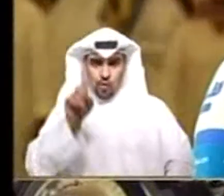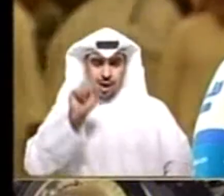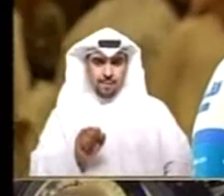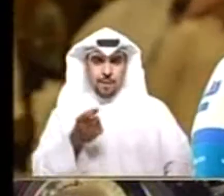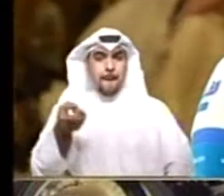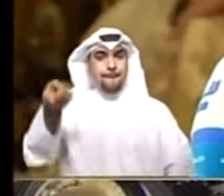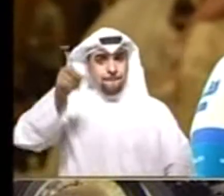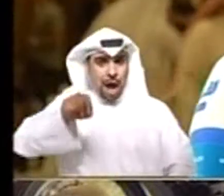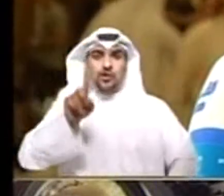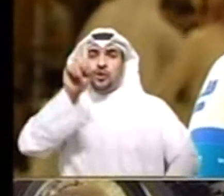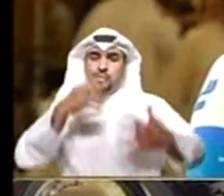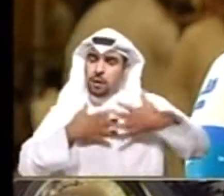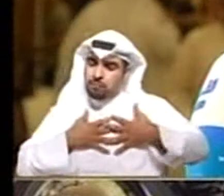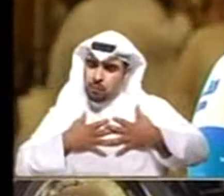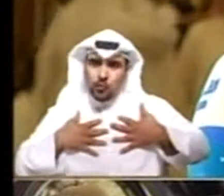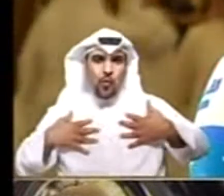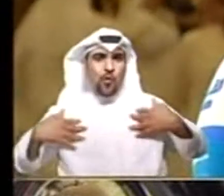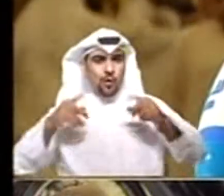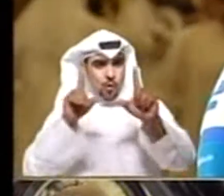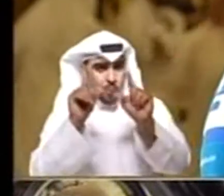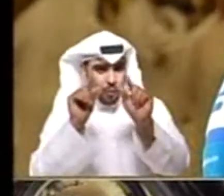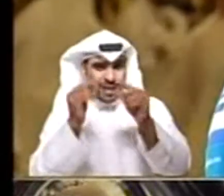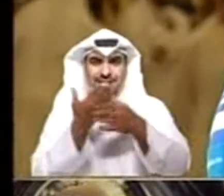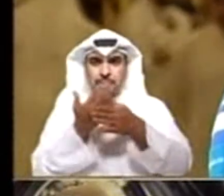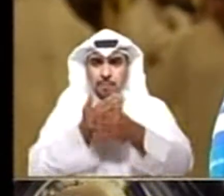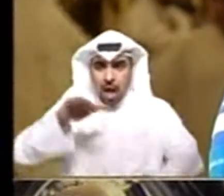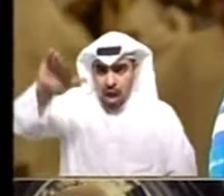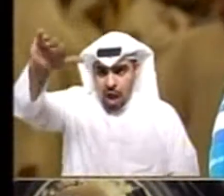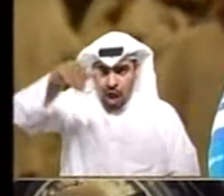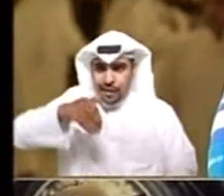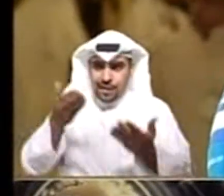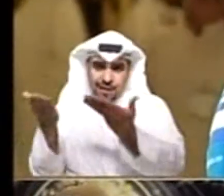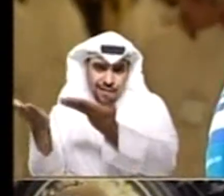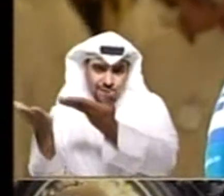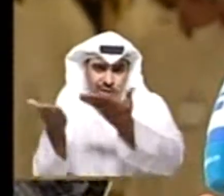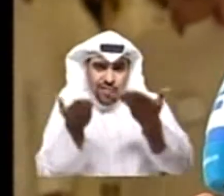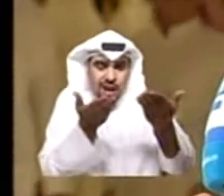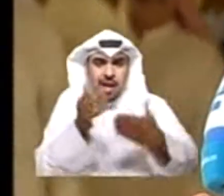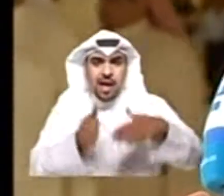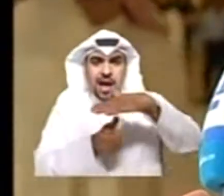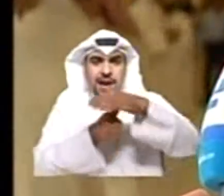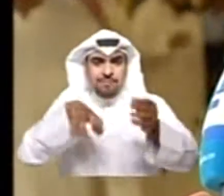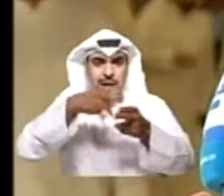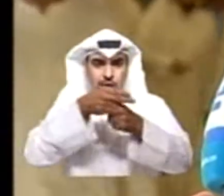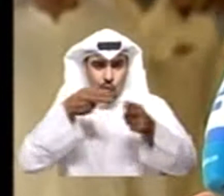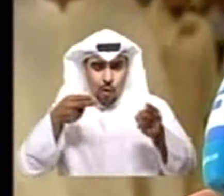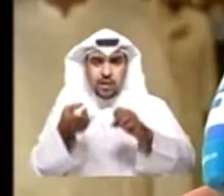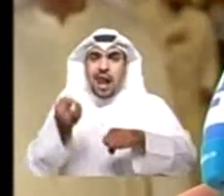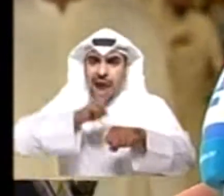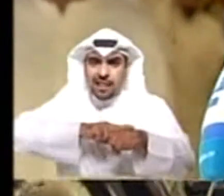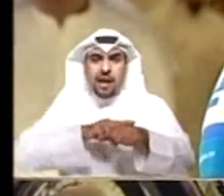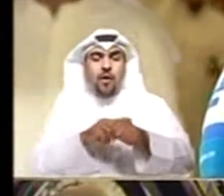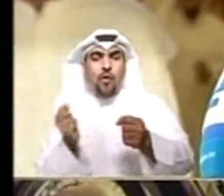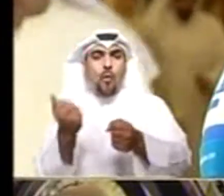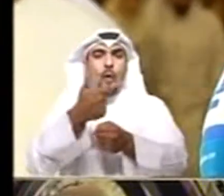حضرة صاحب السمو أمير البلاد حفظه الله ورعاه وسمو ولي العهد رعاه الله في